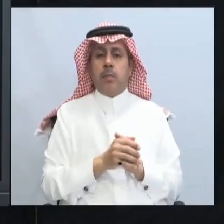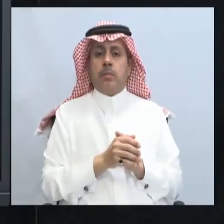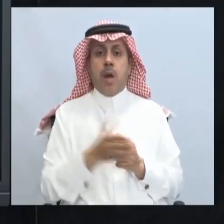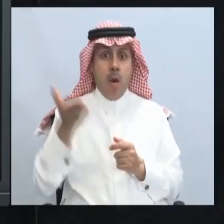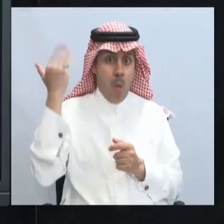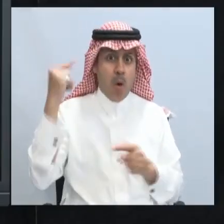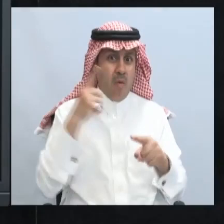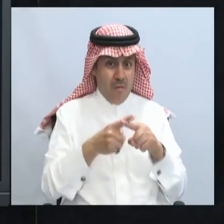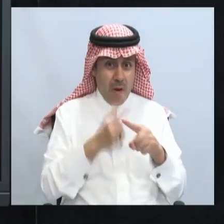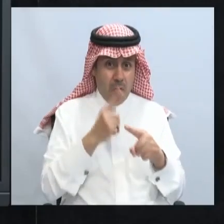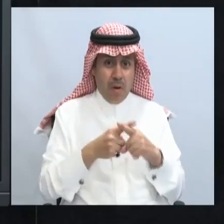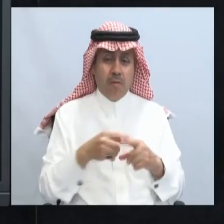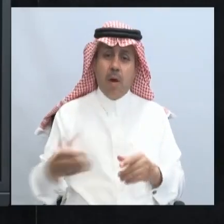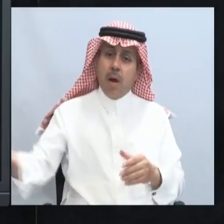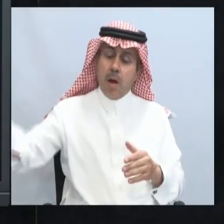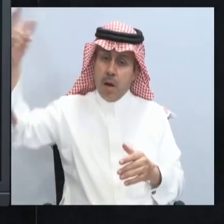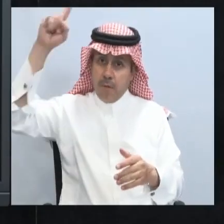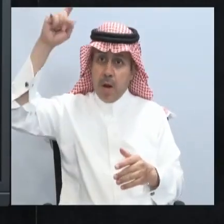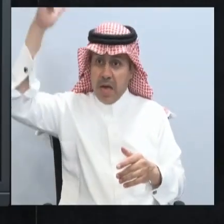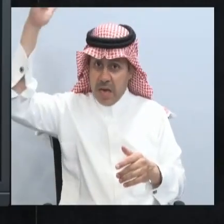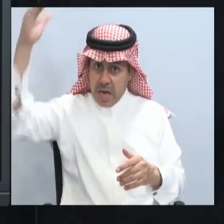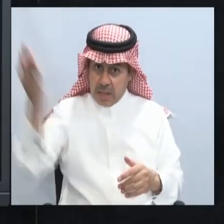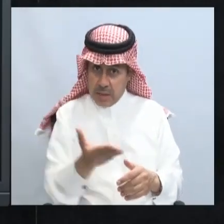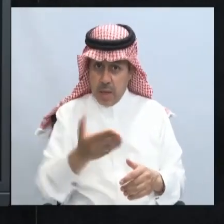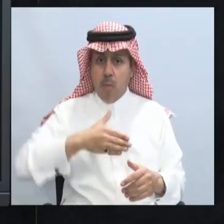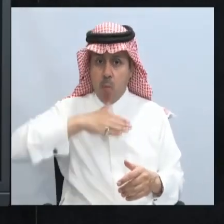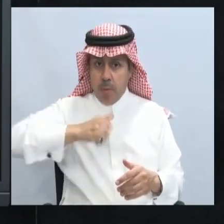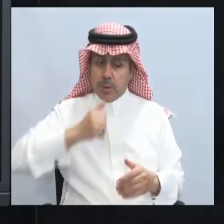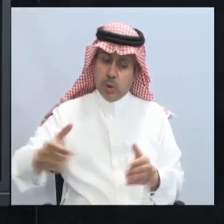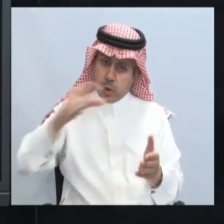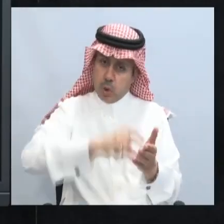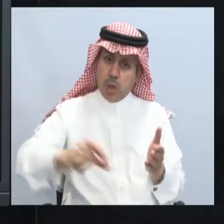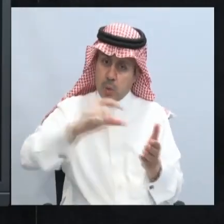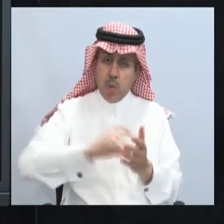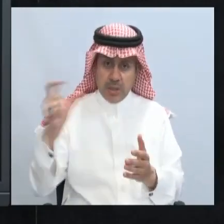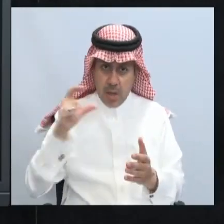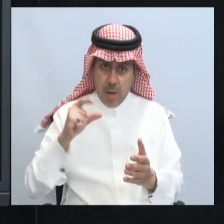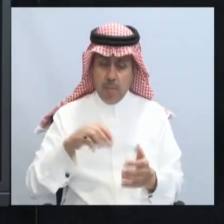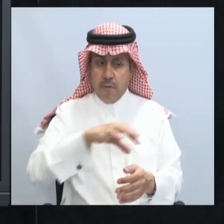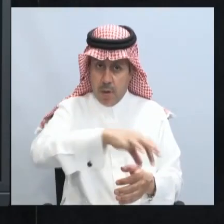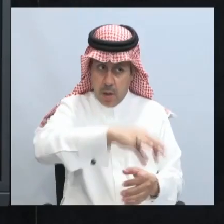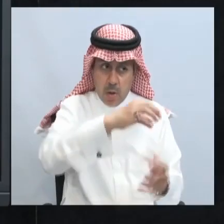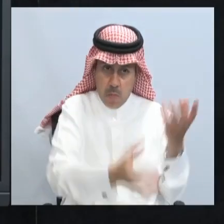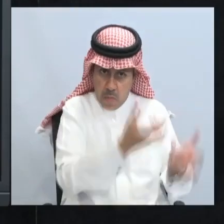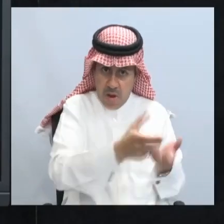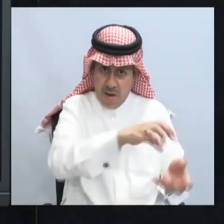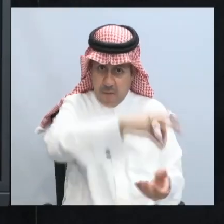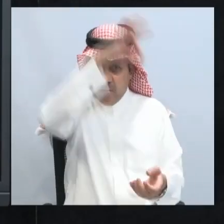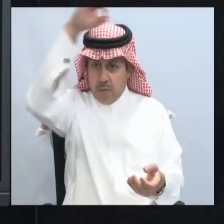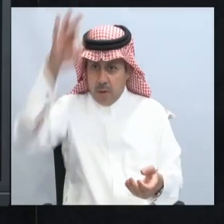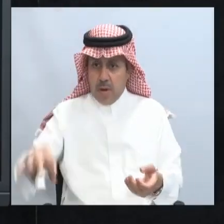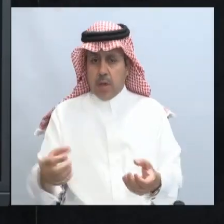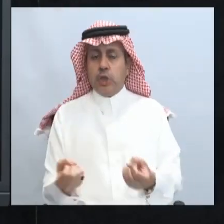والسنه والاهتداء الى هذا الدين القويم وهو دين الاسلام فانقذكم منها كذلك يبين الله لكم